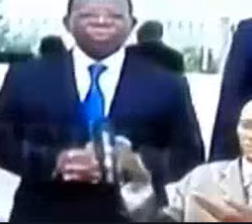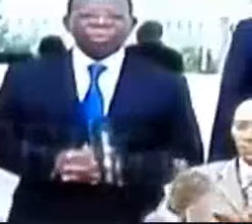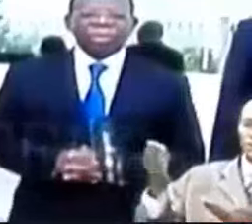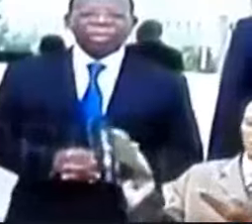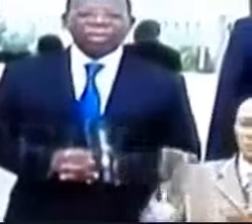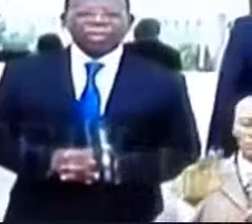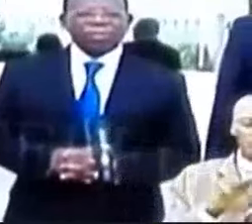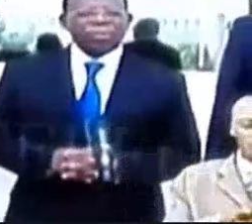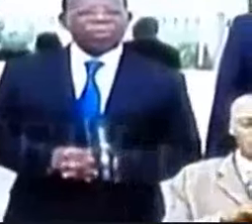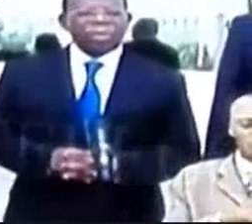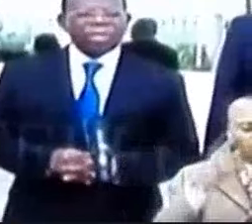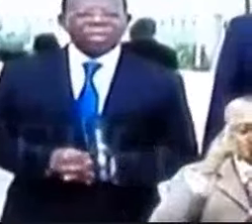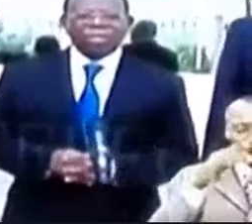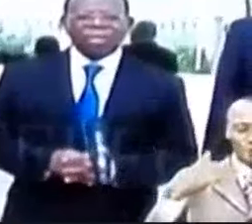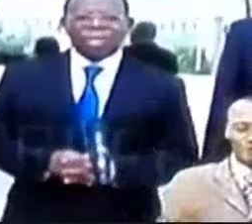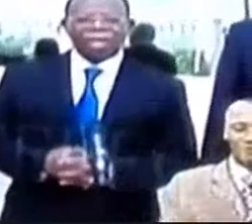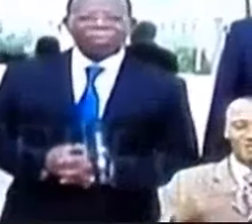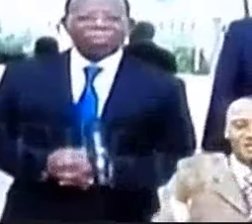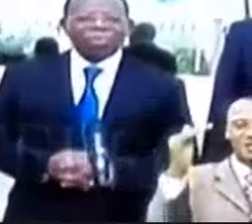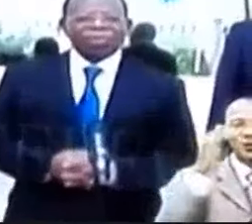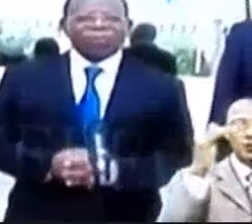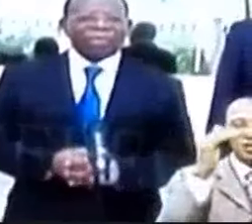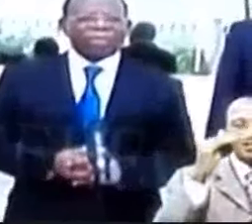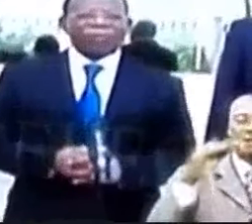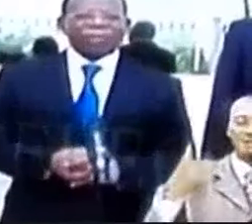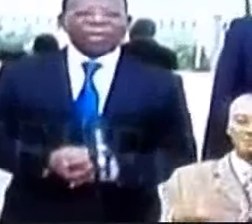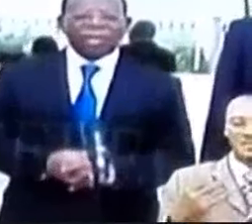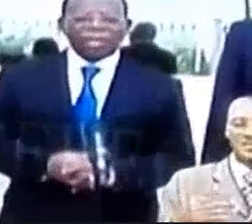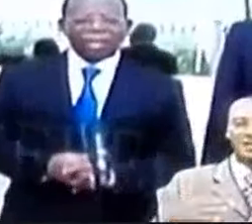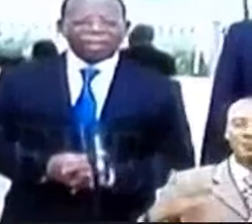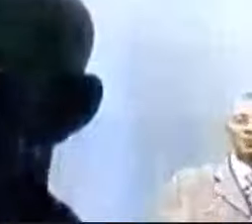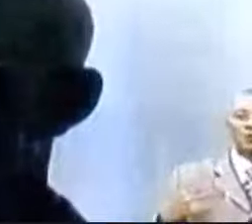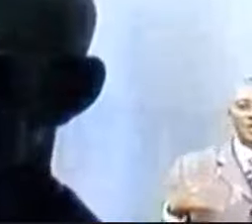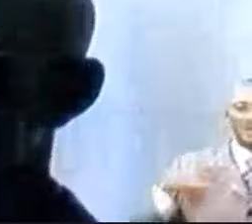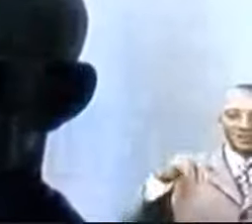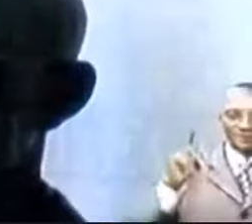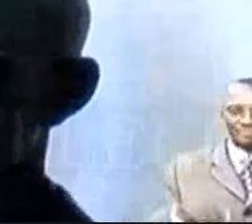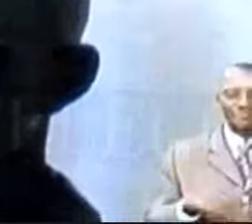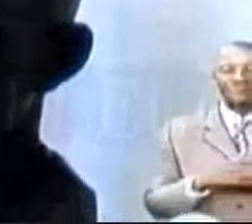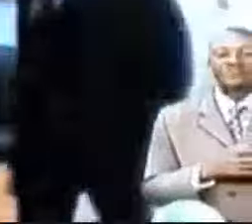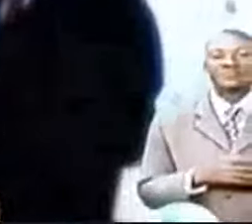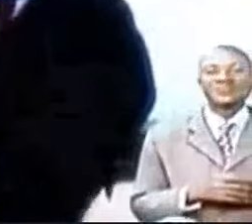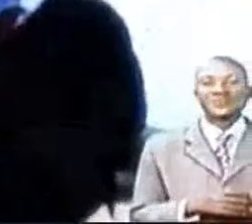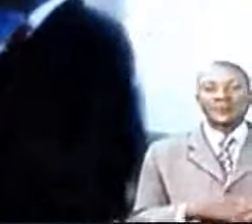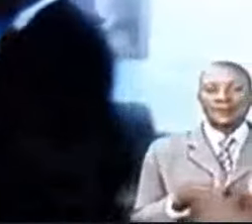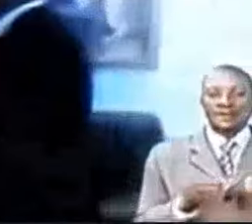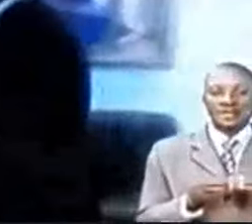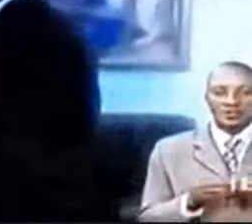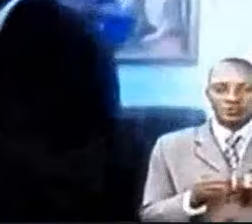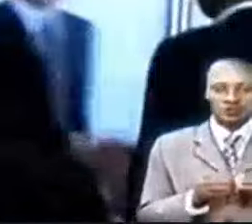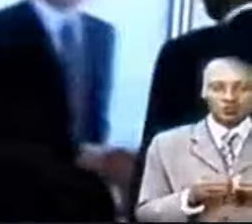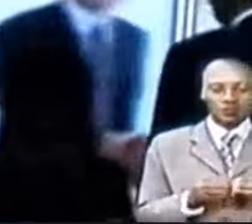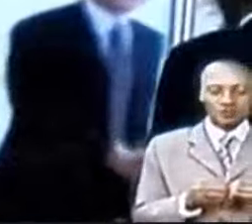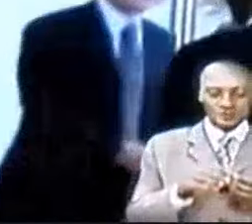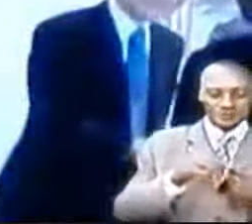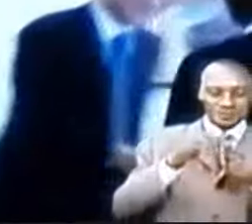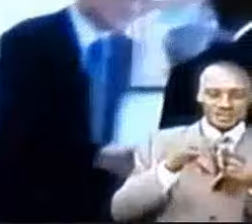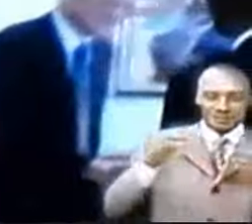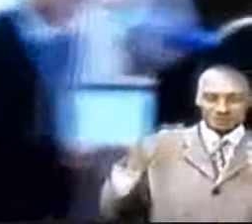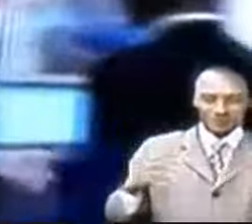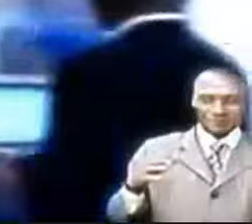conséquent en produits sur le marché à l'approche des fêtes de l'année. Rien après l'avenir de la crédit stratégique, le